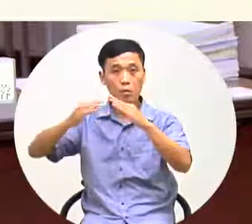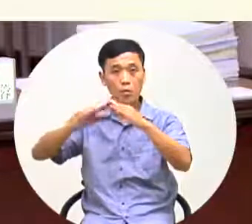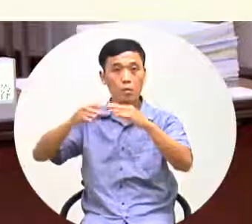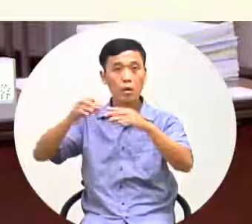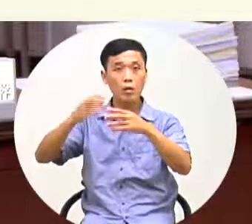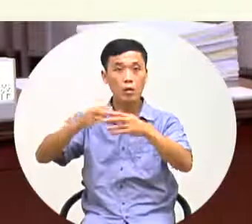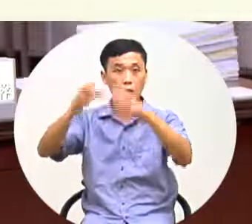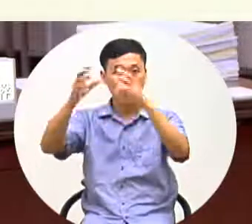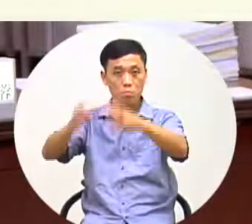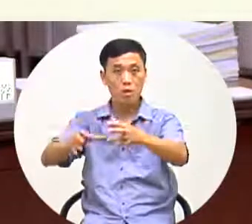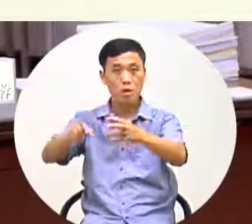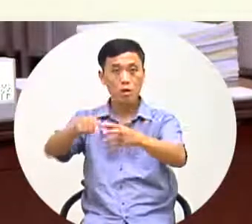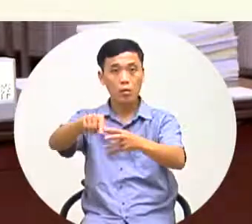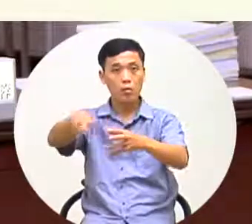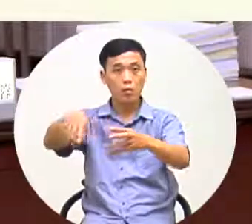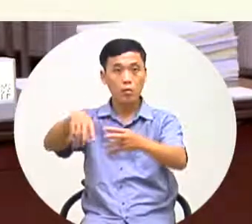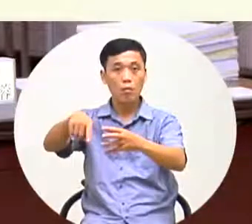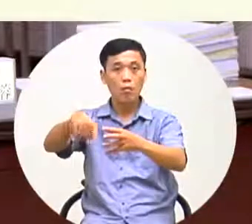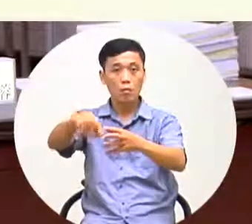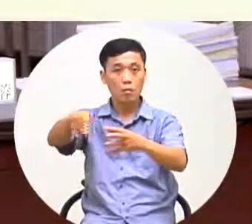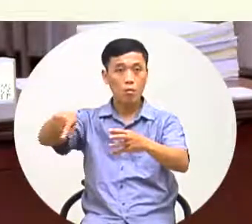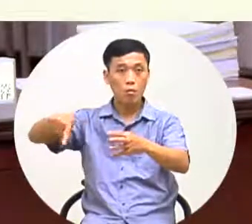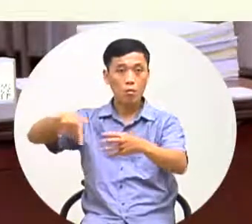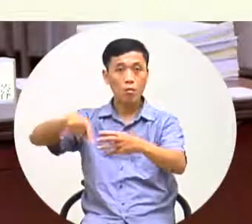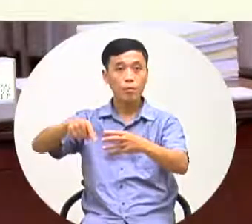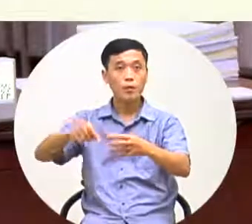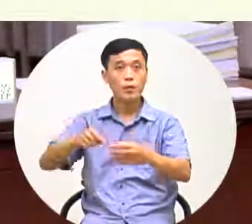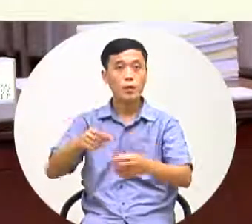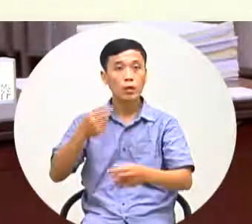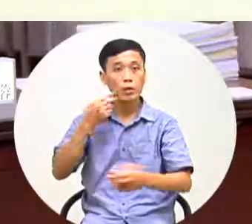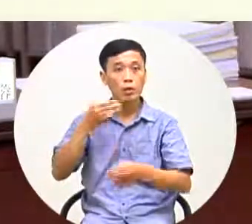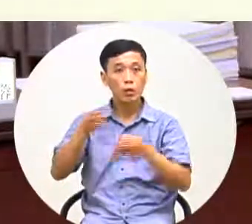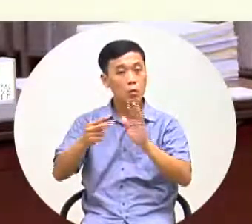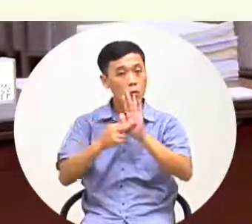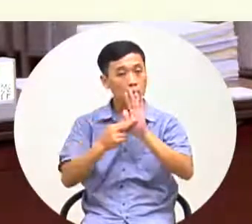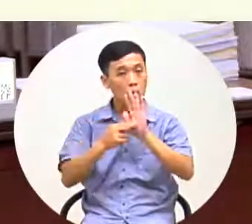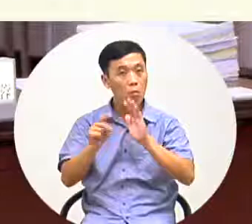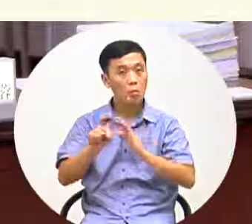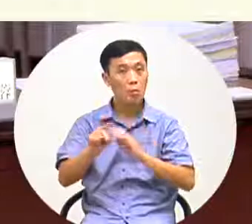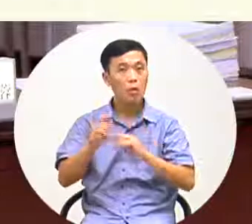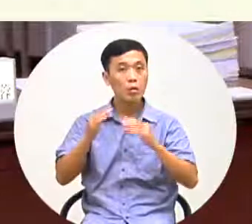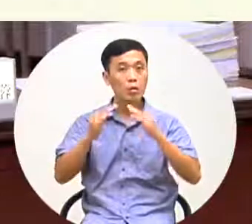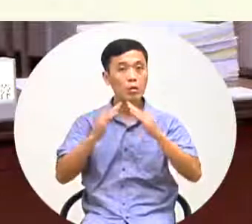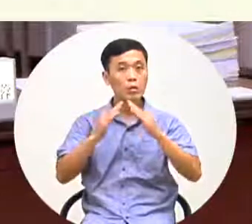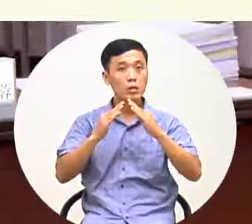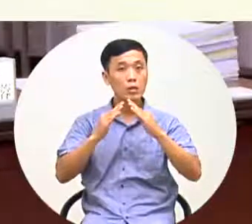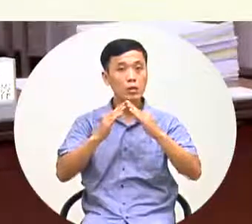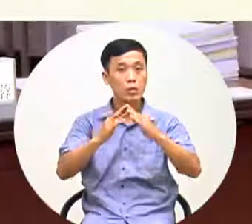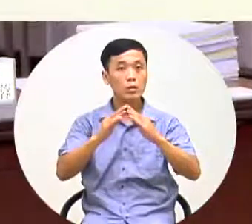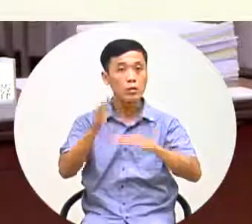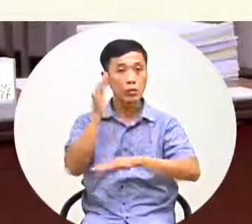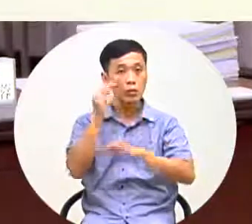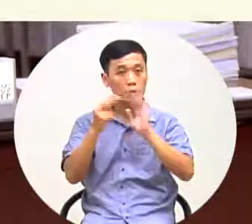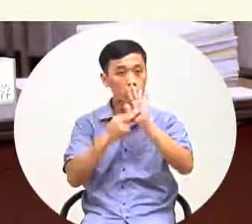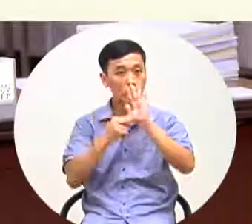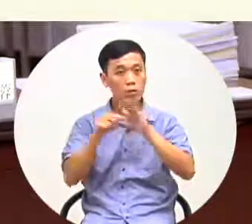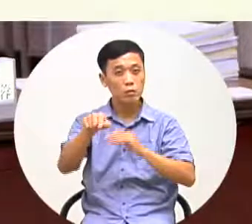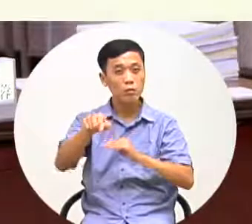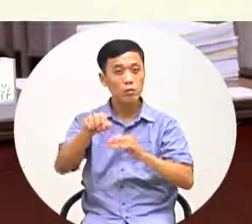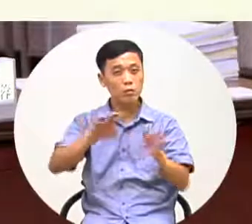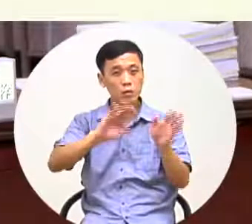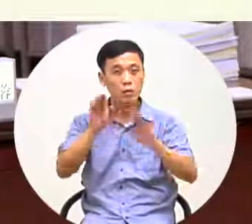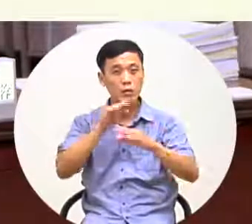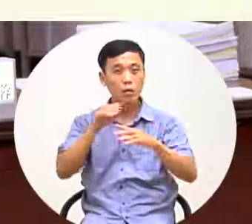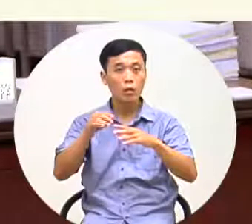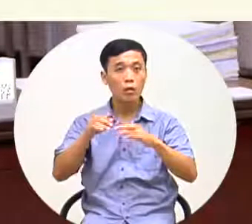然，咱的解说。好、哦，咱的市政的解说，哈、哦，就是讲，一切的防空是属于公共通用